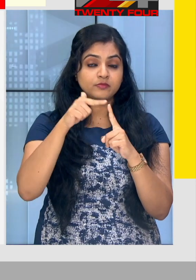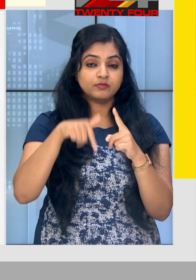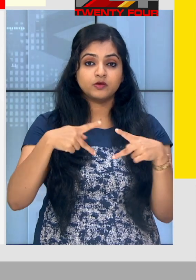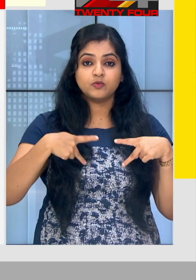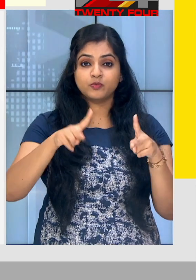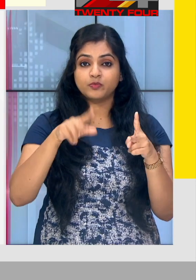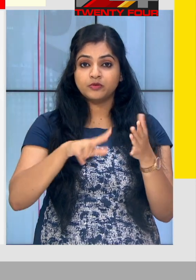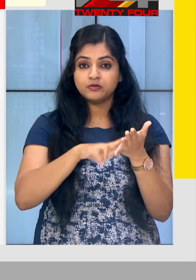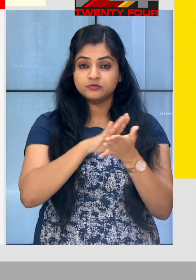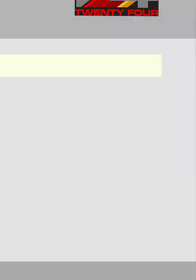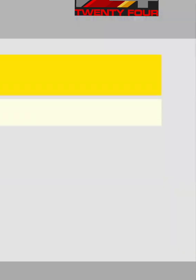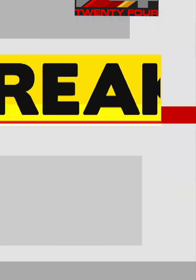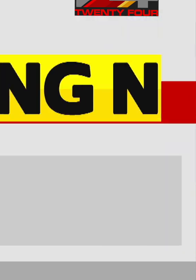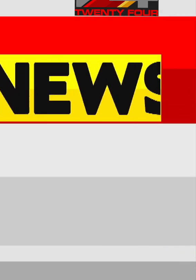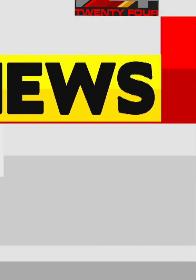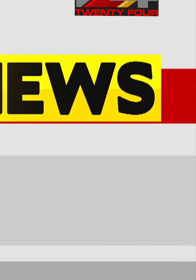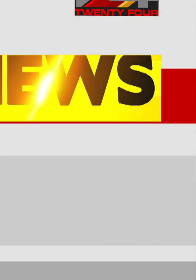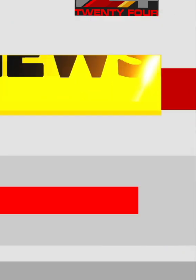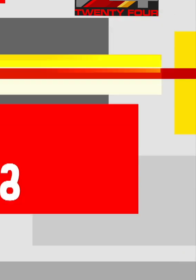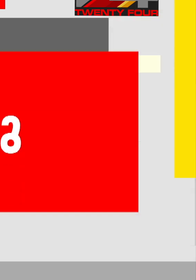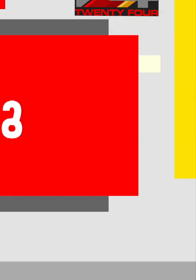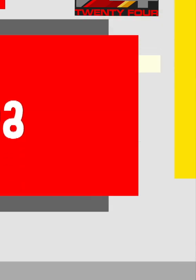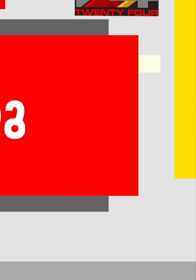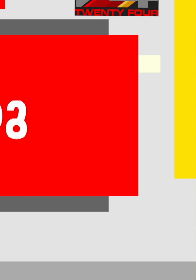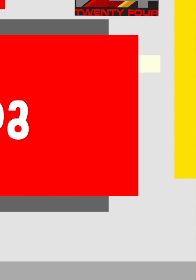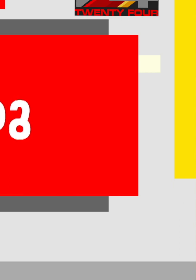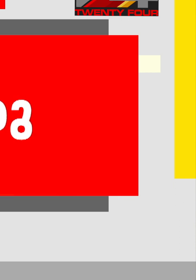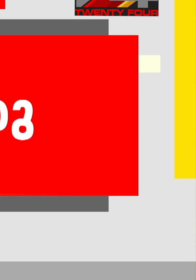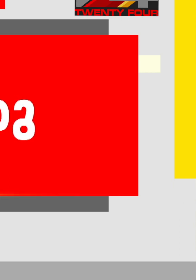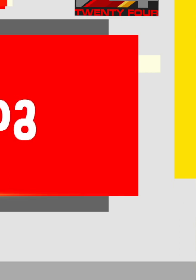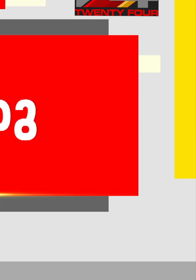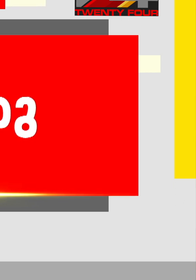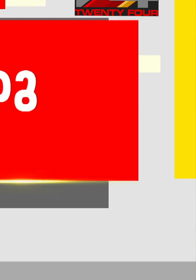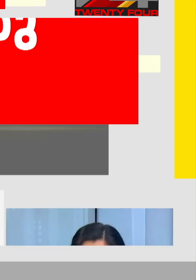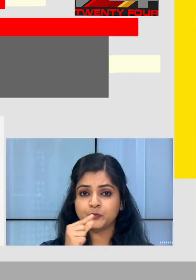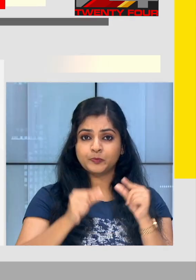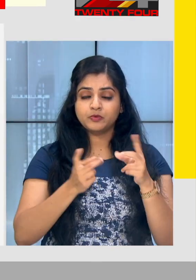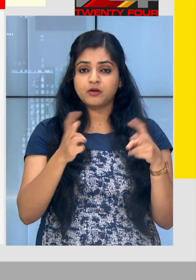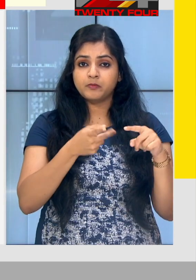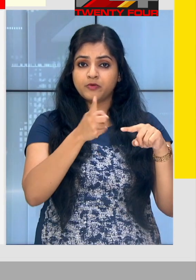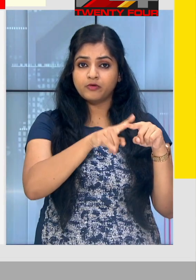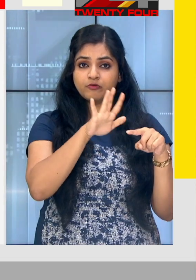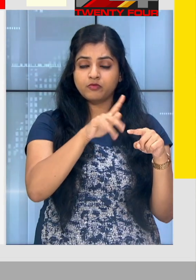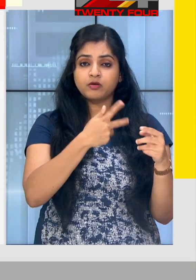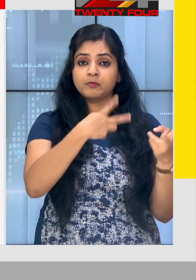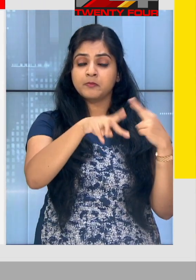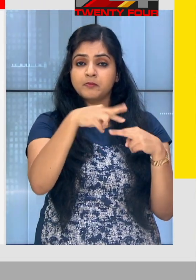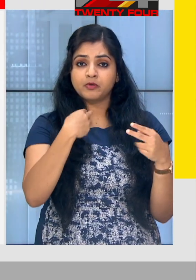അഭിജൻ തുടരുന്നുണ്ട്. നിതിൻ, എന്താണ് മലയാളികളെ തിരികെ എത്തിക്കാനുള്ള പ്രവർത്തനങ്ങളുടെ ഏറ്റവും ഒടുവിലത്തെ അപ്ഡേറ്റ്സ്?